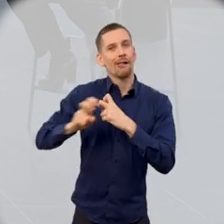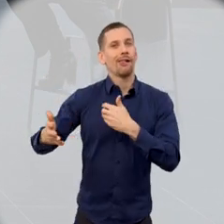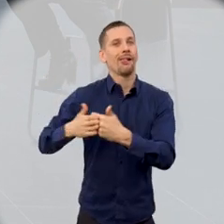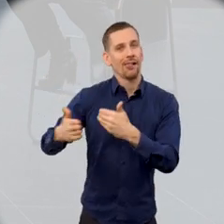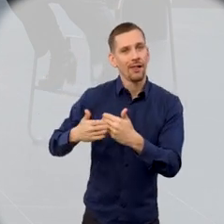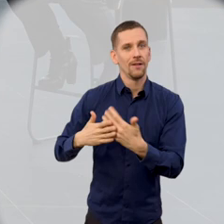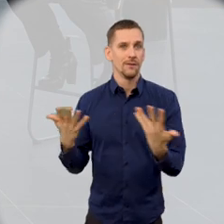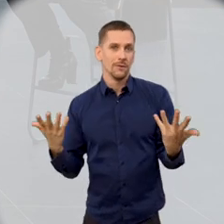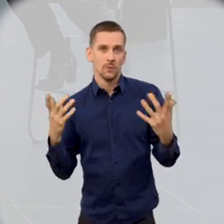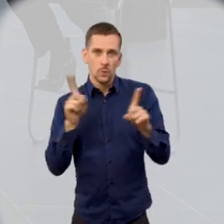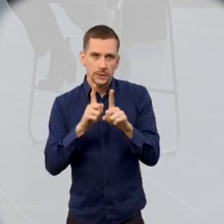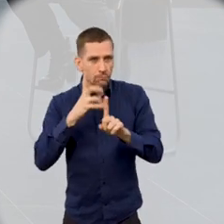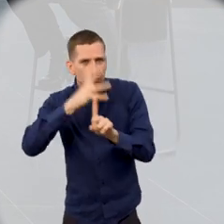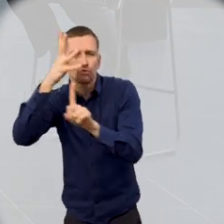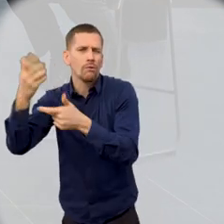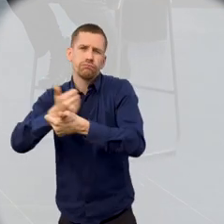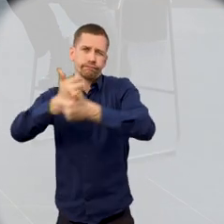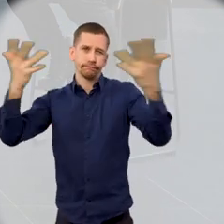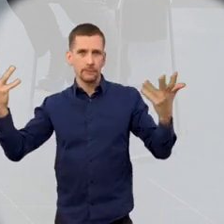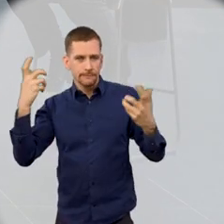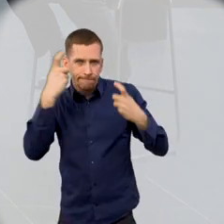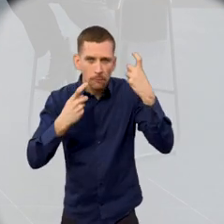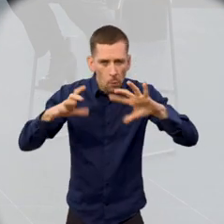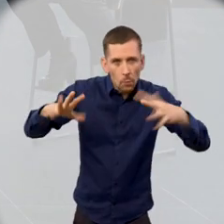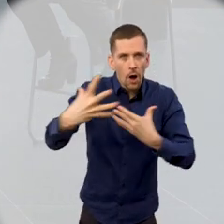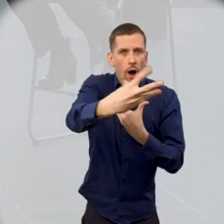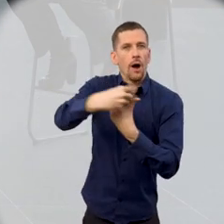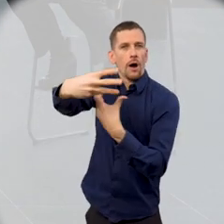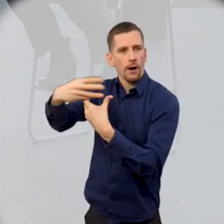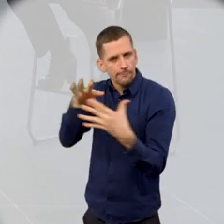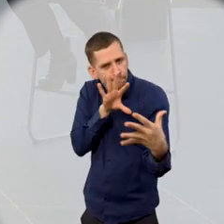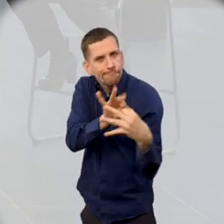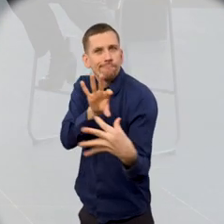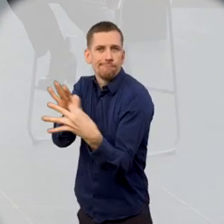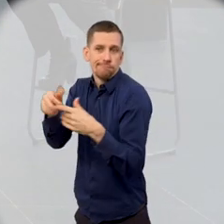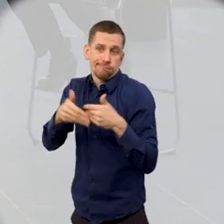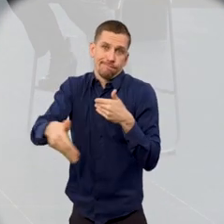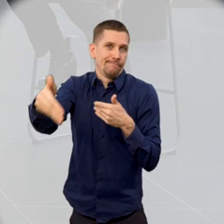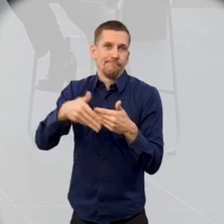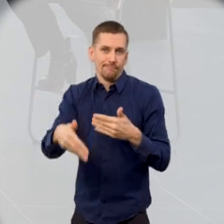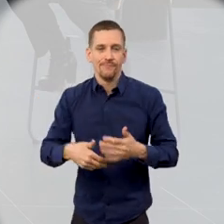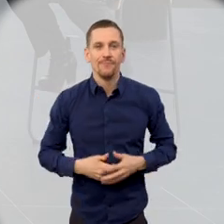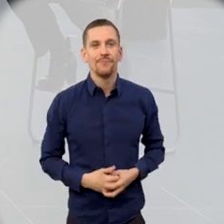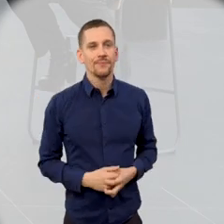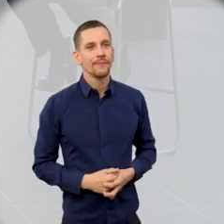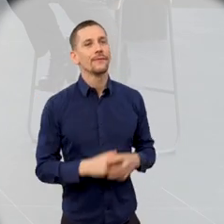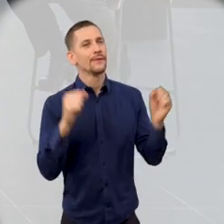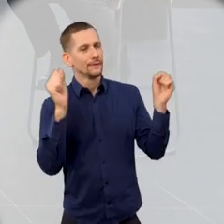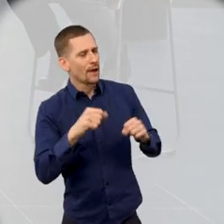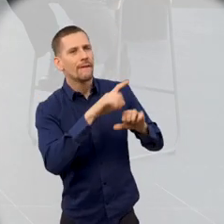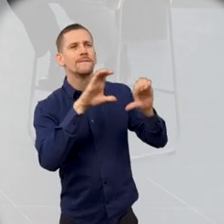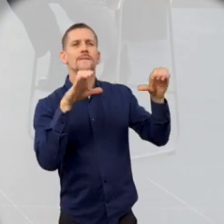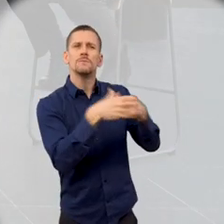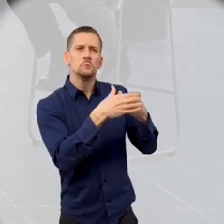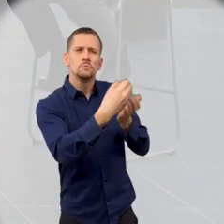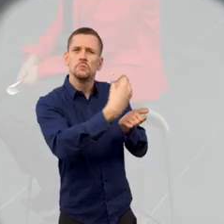aussi à vivre pendant un an. Et ça fait partie des projets que nous avons pour la suite, c'est comment on va pouvoir s'implanter au plus proche de notre public dans